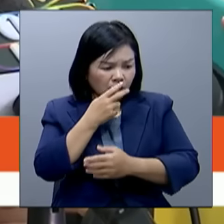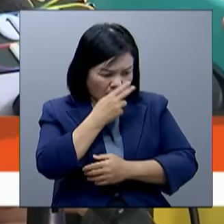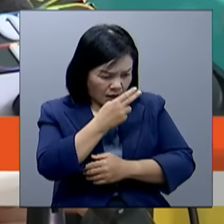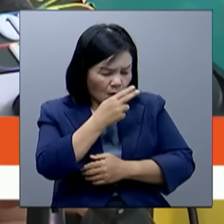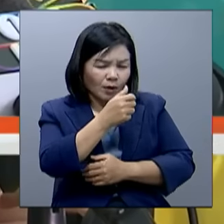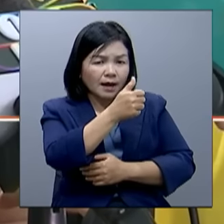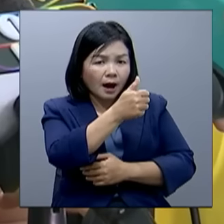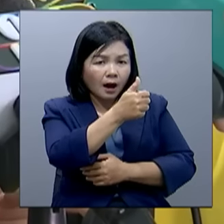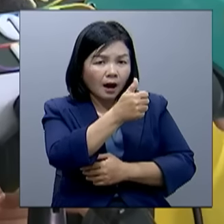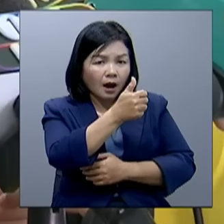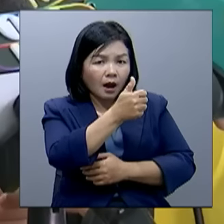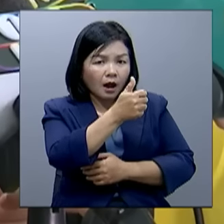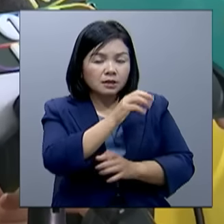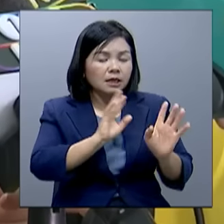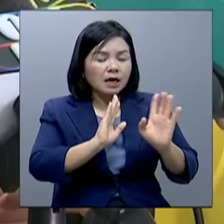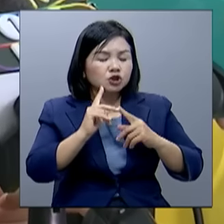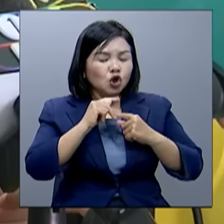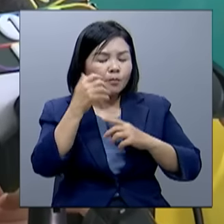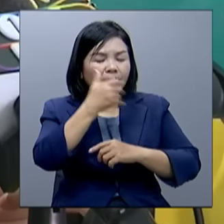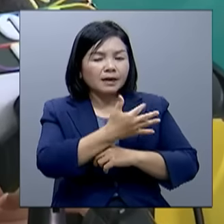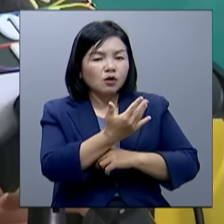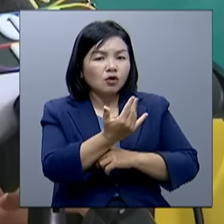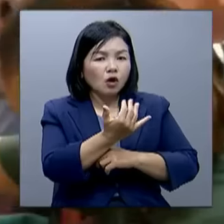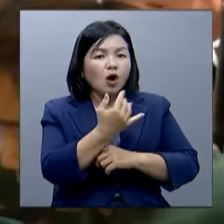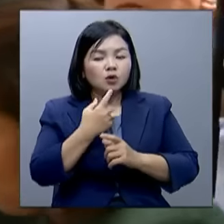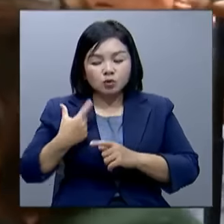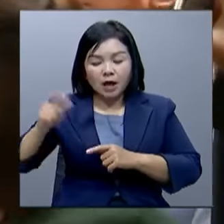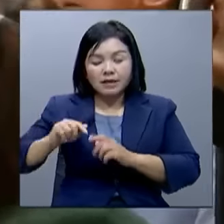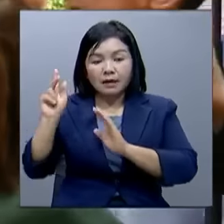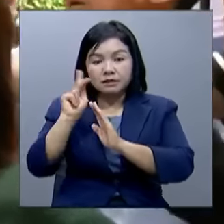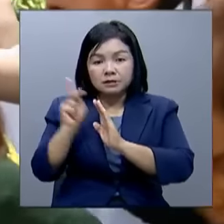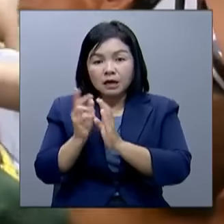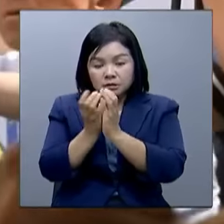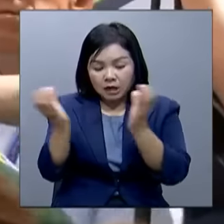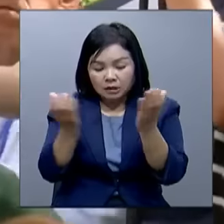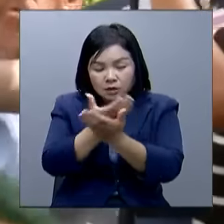แต่ว่ายังไม่ถูกอ่ะยังตอบไม่ได้หรอกจนกว่าจะดูอ่านคำพิพากษา